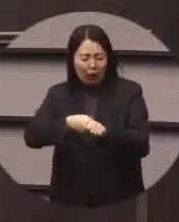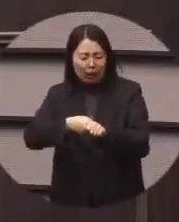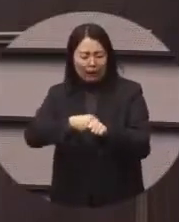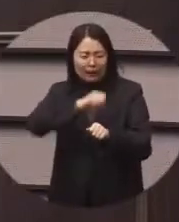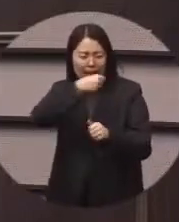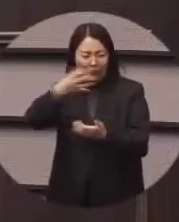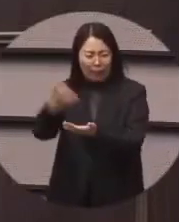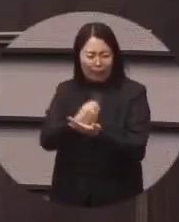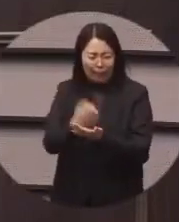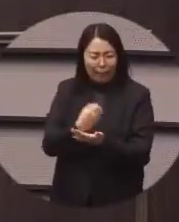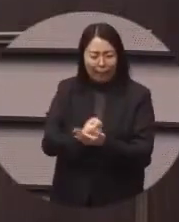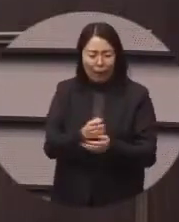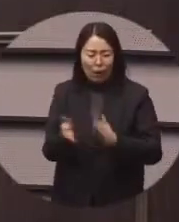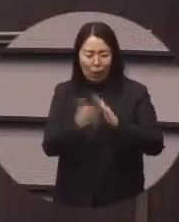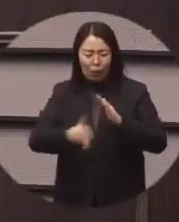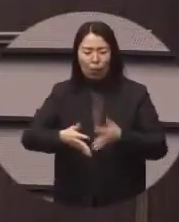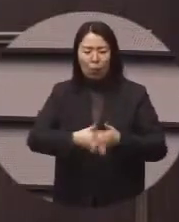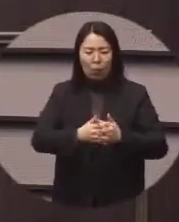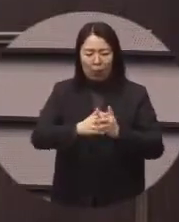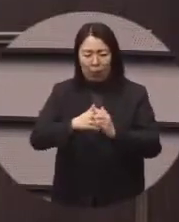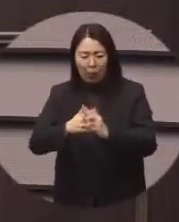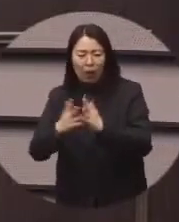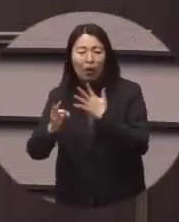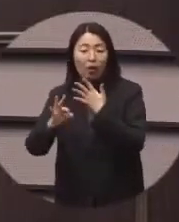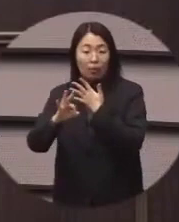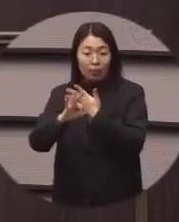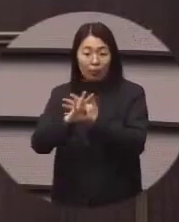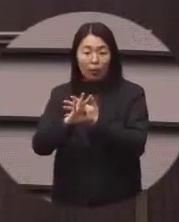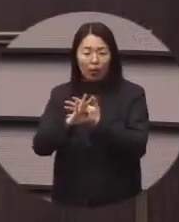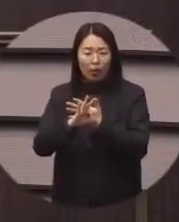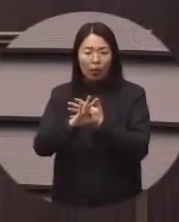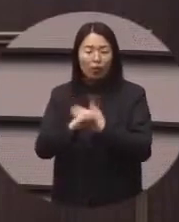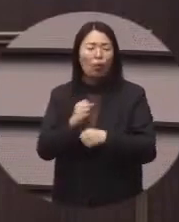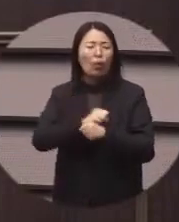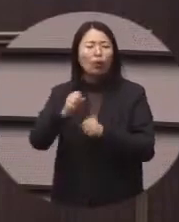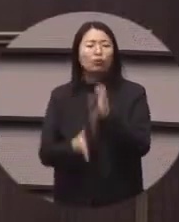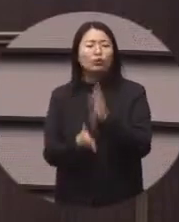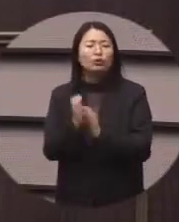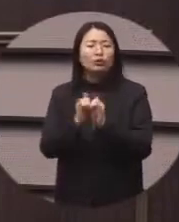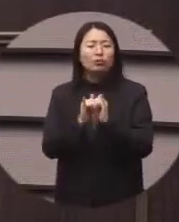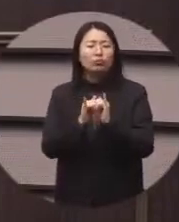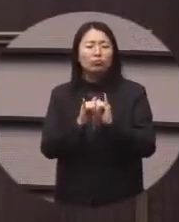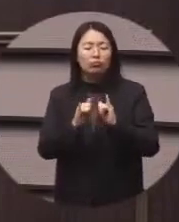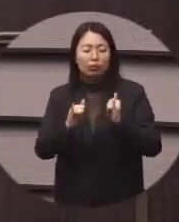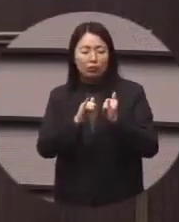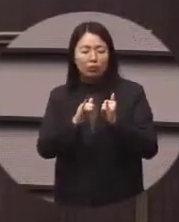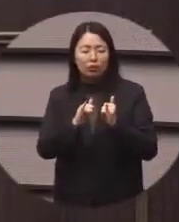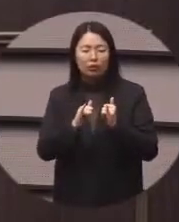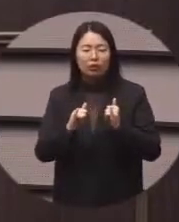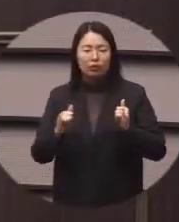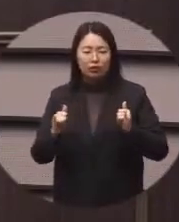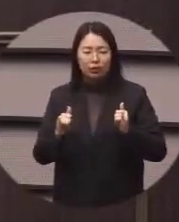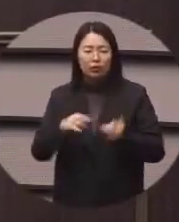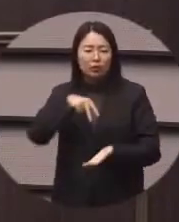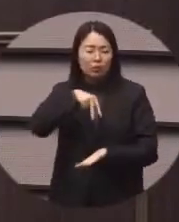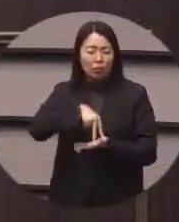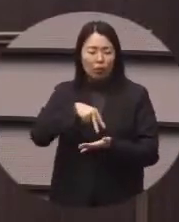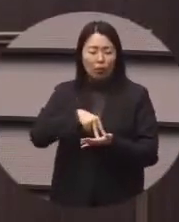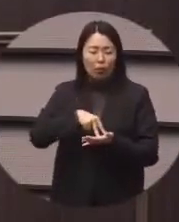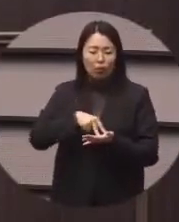투입해 공공건축물을 건립한다면 어느 광주 시민이 합리적으로 재정을